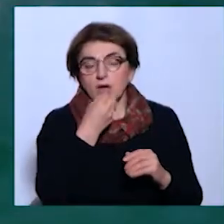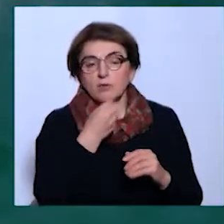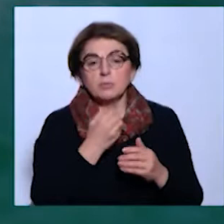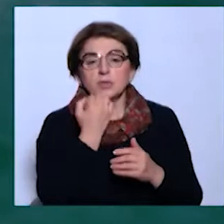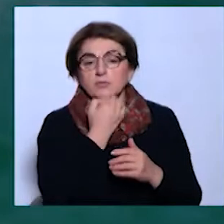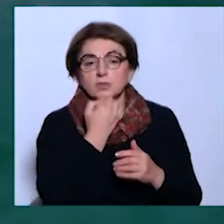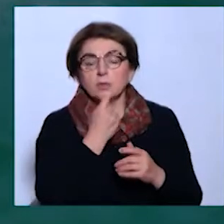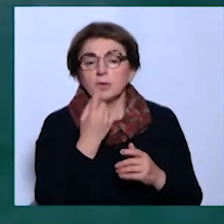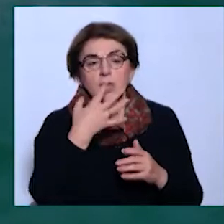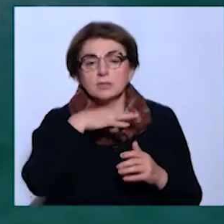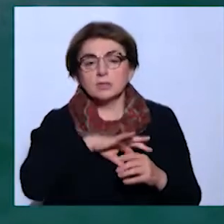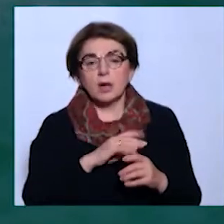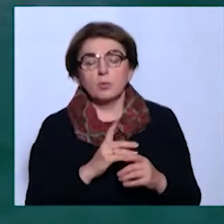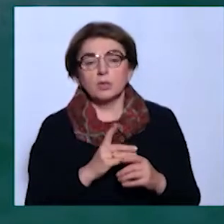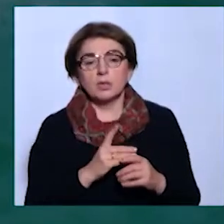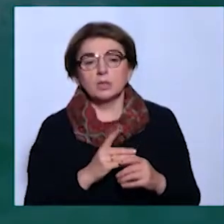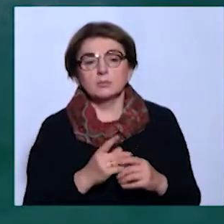იგი? როგორც